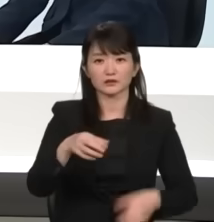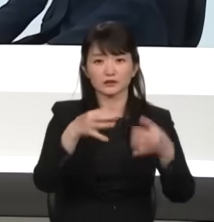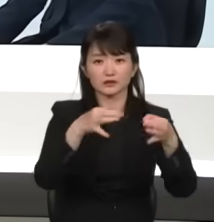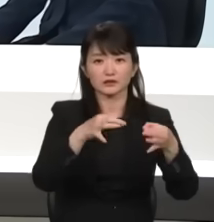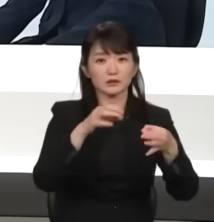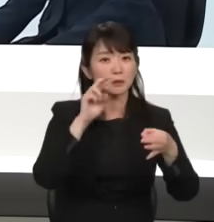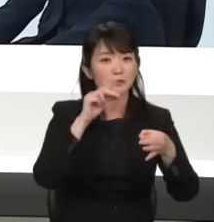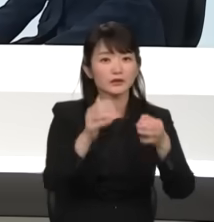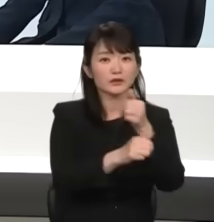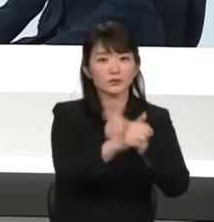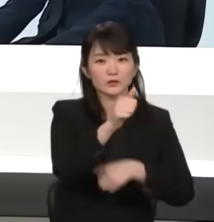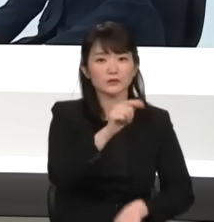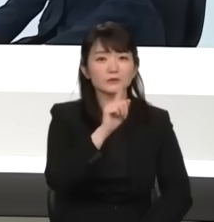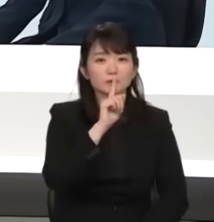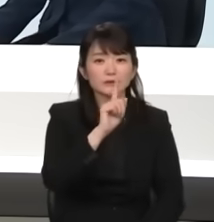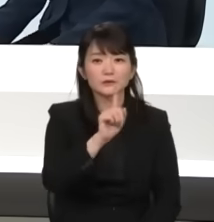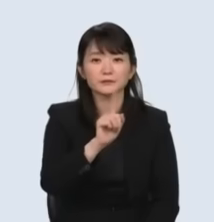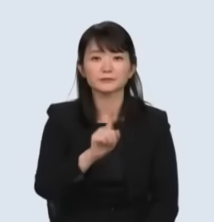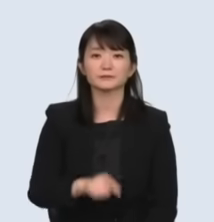이렇게 얘기했습니다.